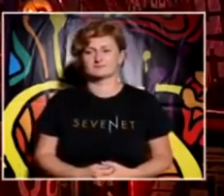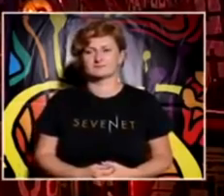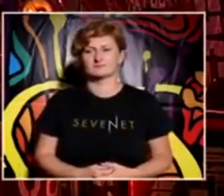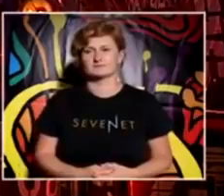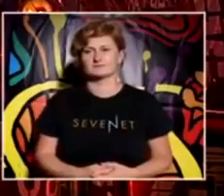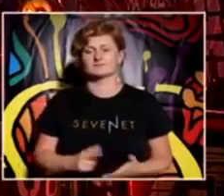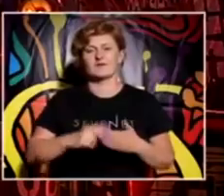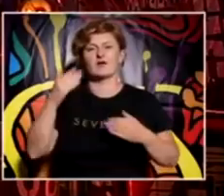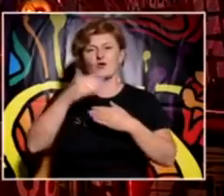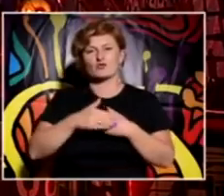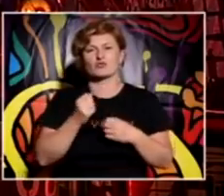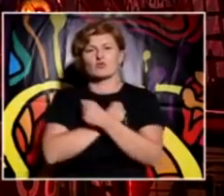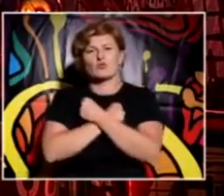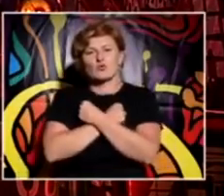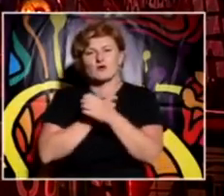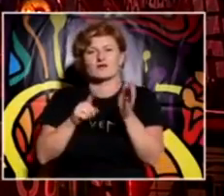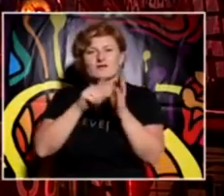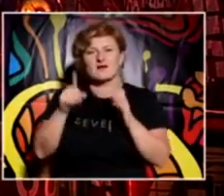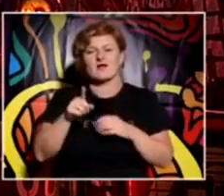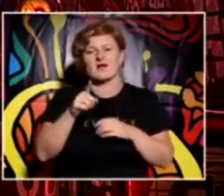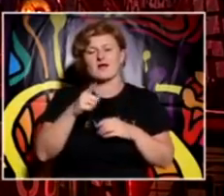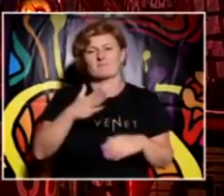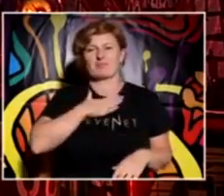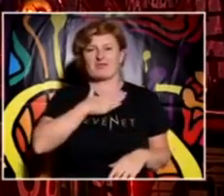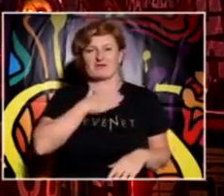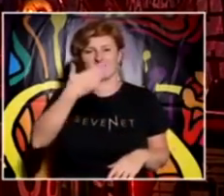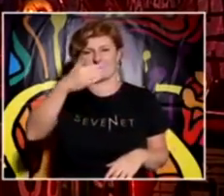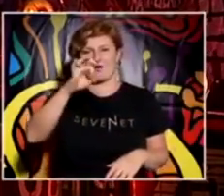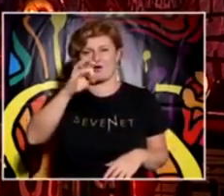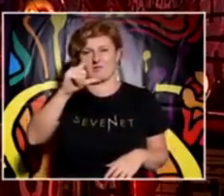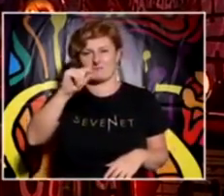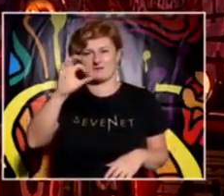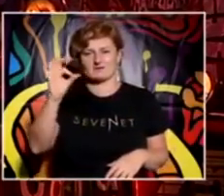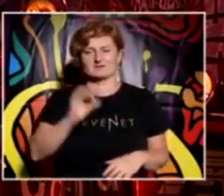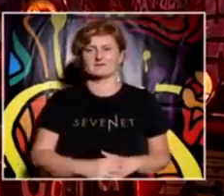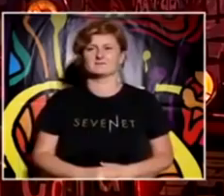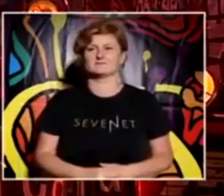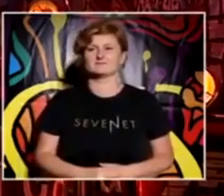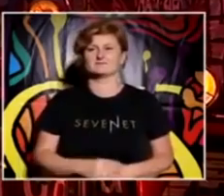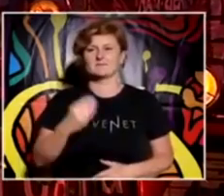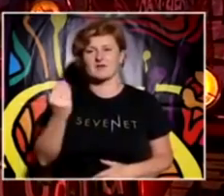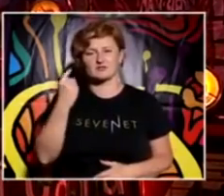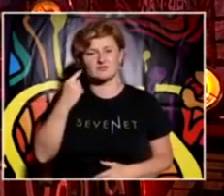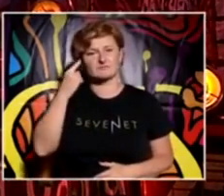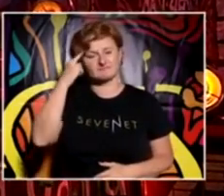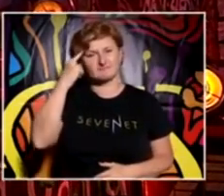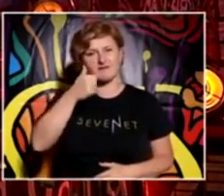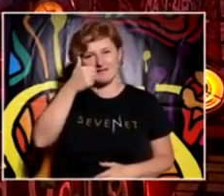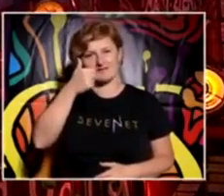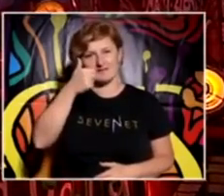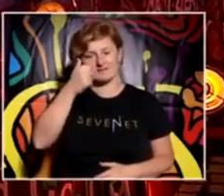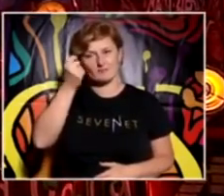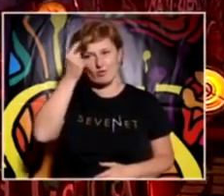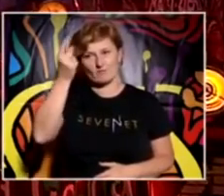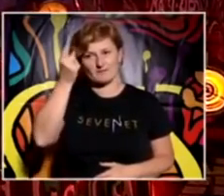koniec uściski dla Mopsiczka. Bardzo dziękujemy. Dziękujemy. Jeszcze tak przyszedł mi do głowy jeden patent, bo my to często